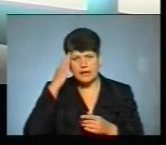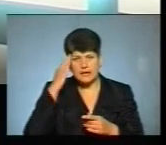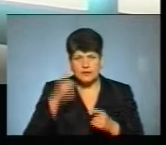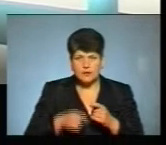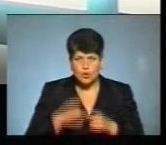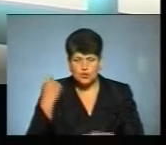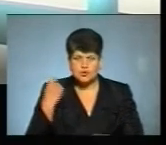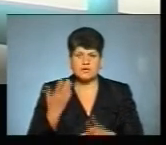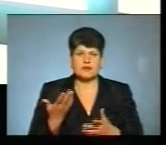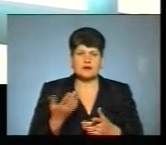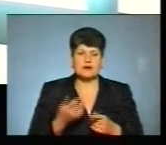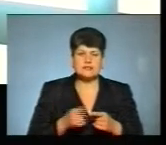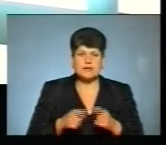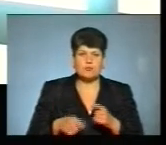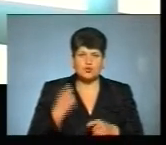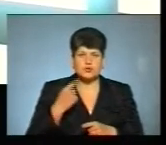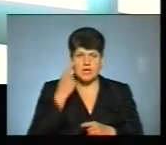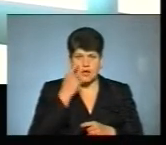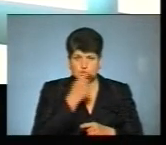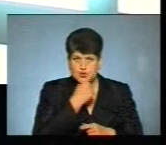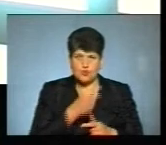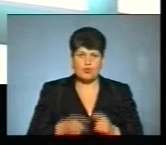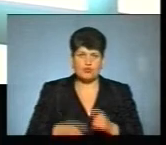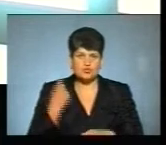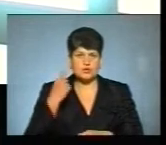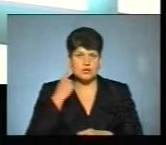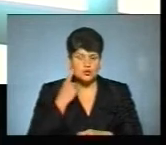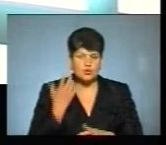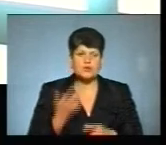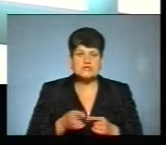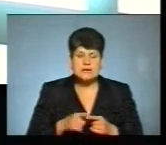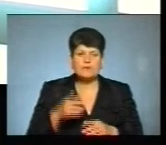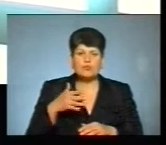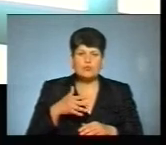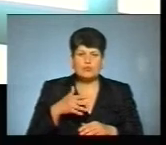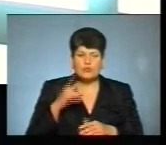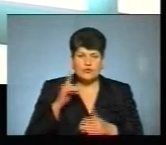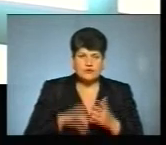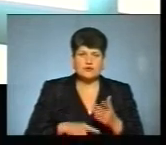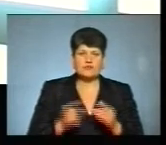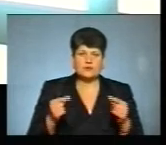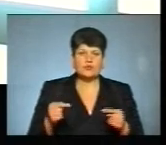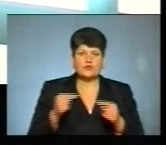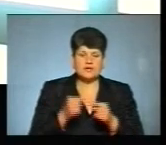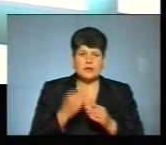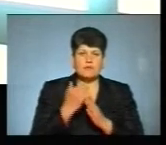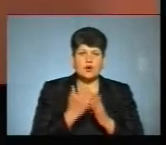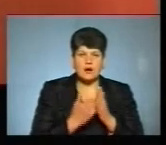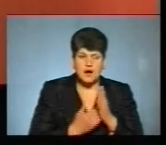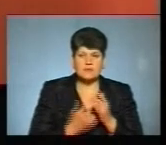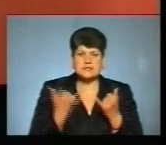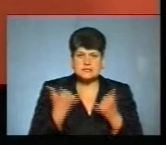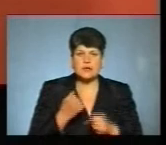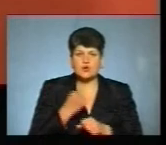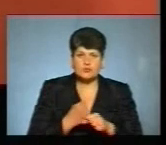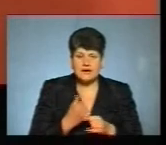це і порушення зору чи слуху. Повірте, що відповідні програми і педагогічні працівники розробляють саме